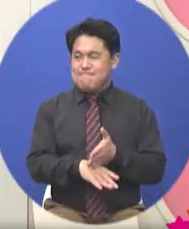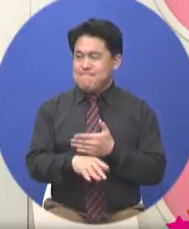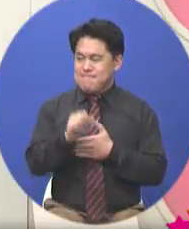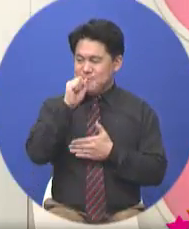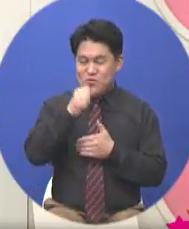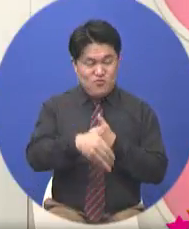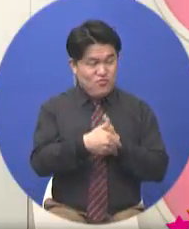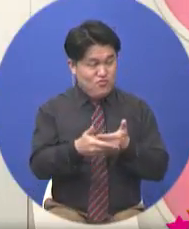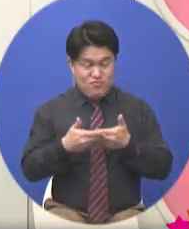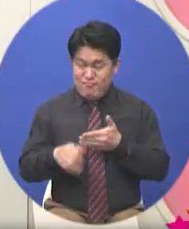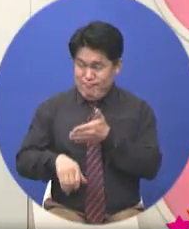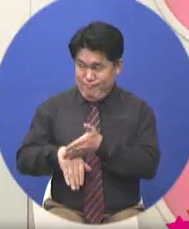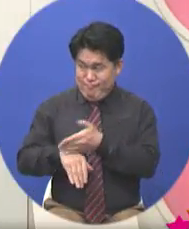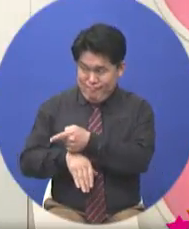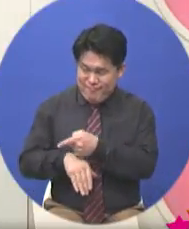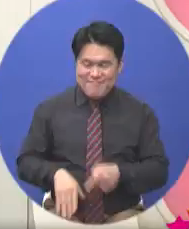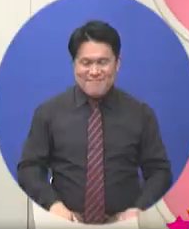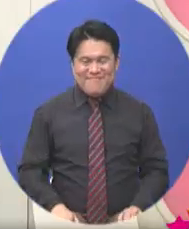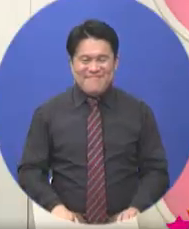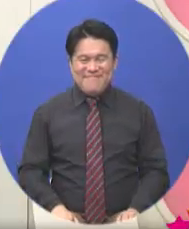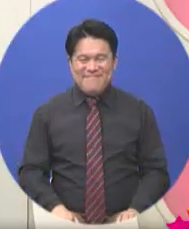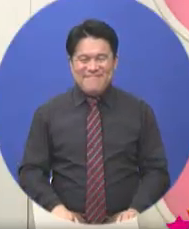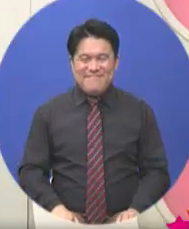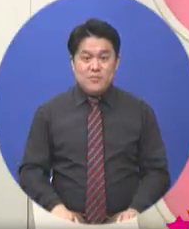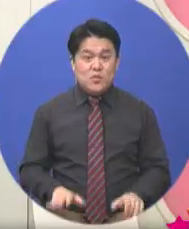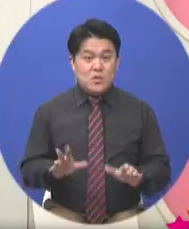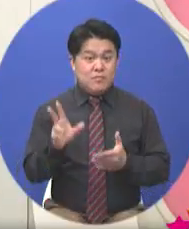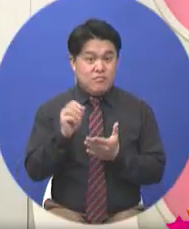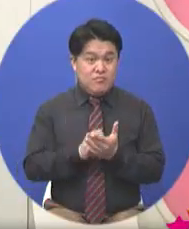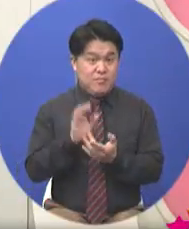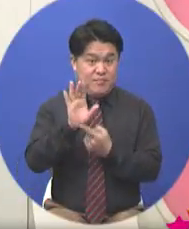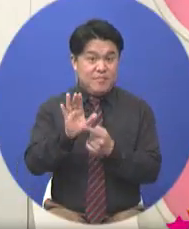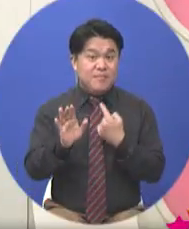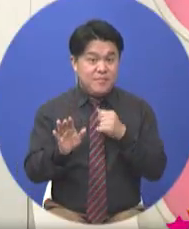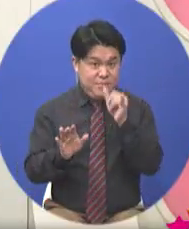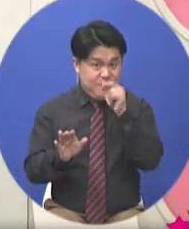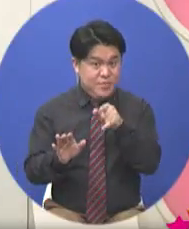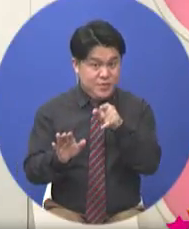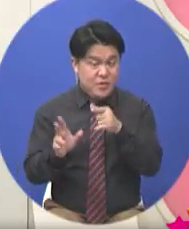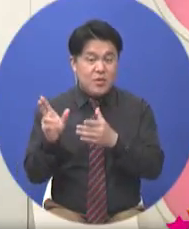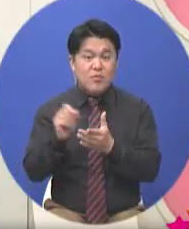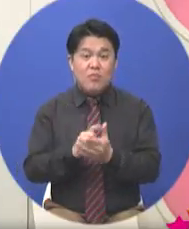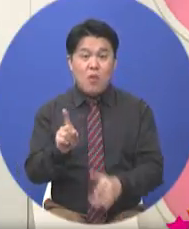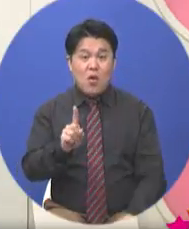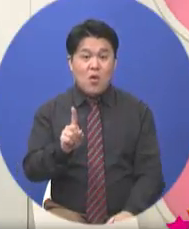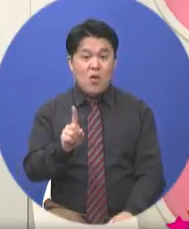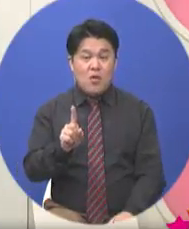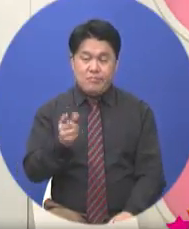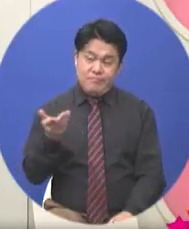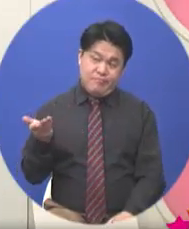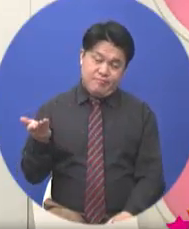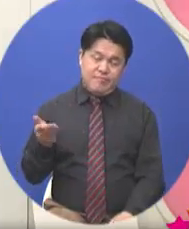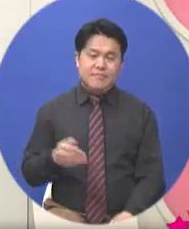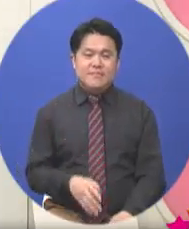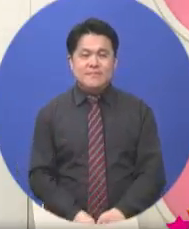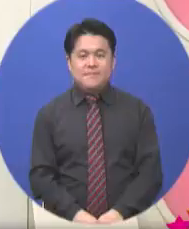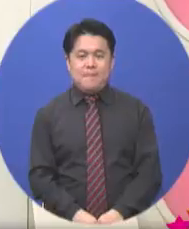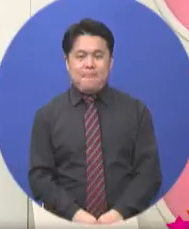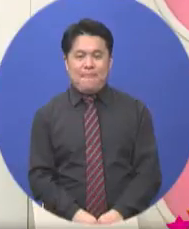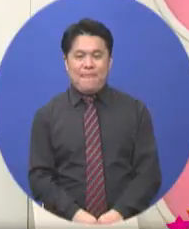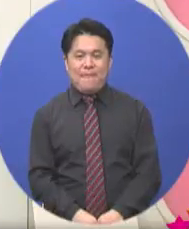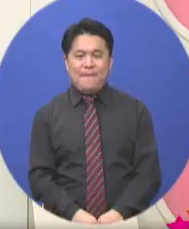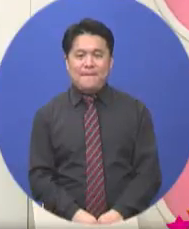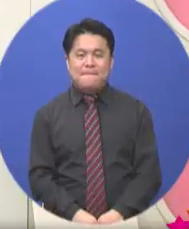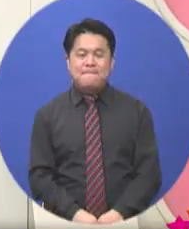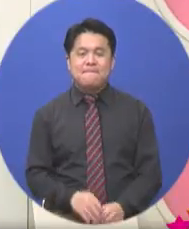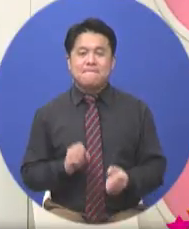말씀해 주셔서. 자, 자 오늘 퀴즈가 있었죠. 네네. 퀴즈 문제는 이